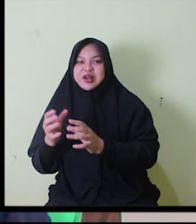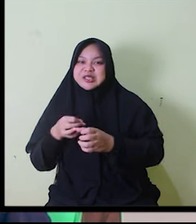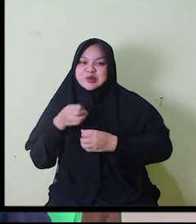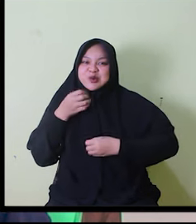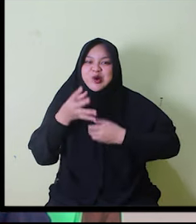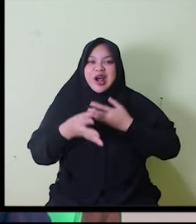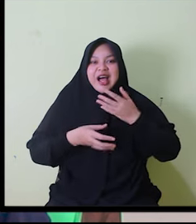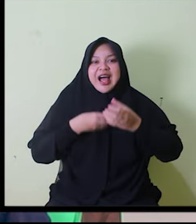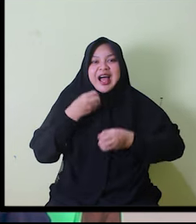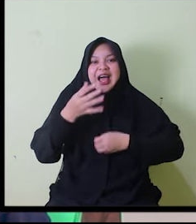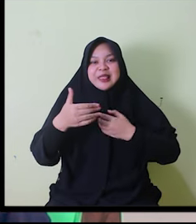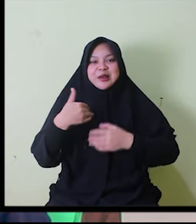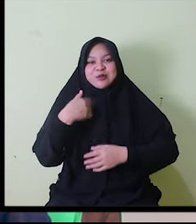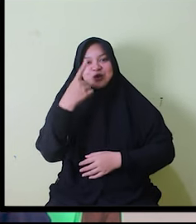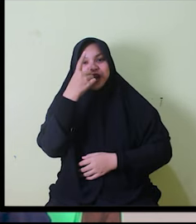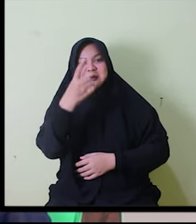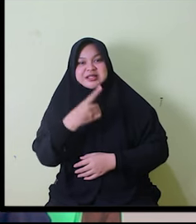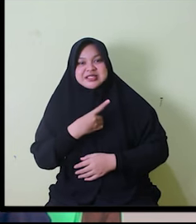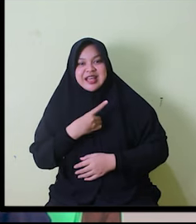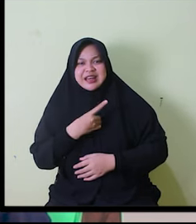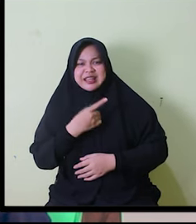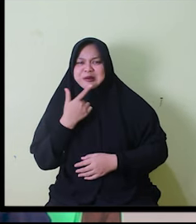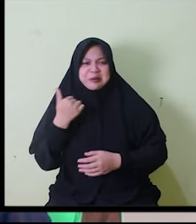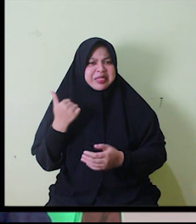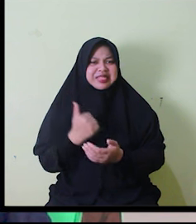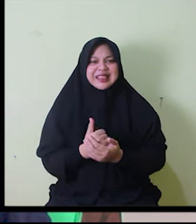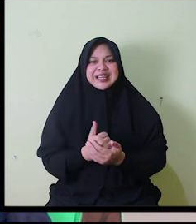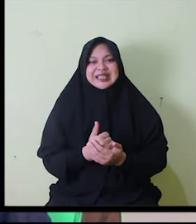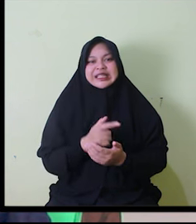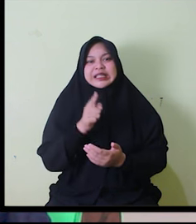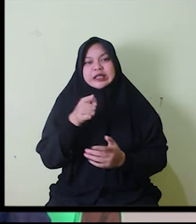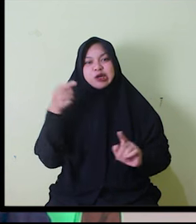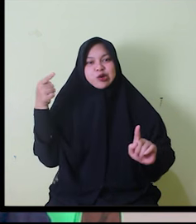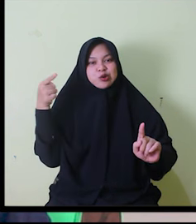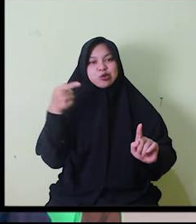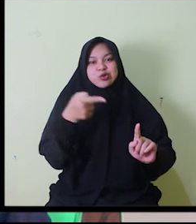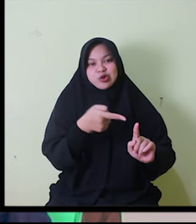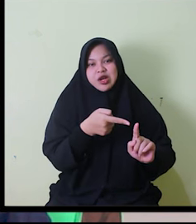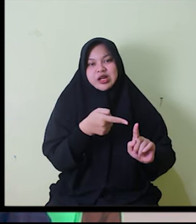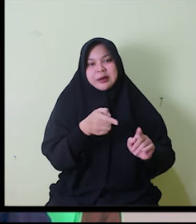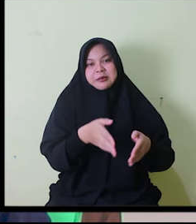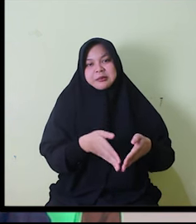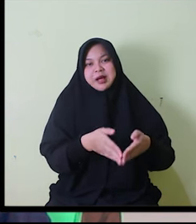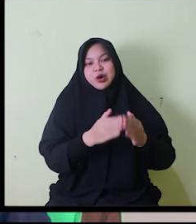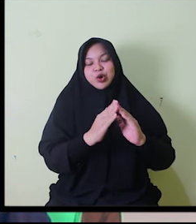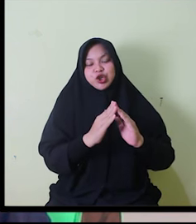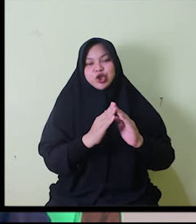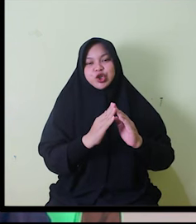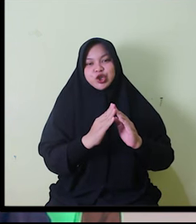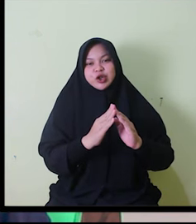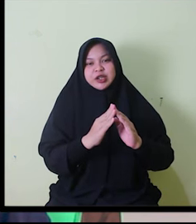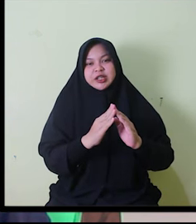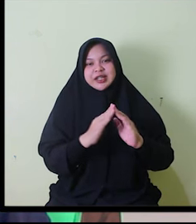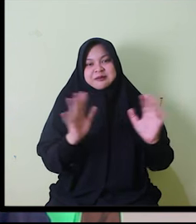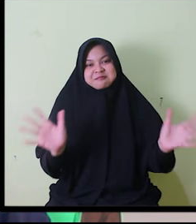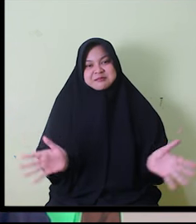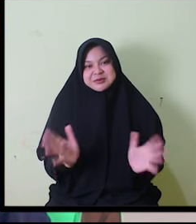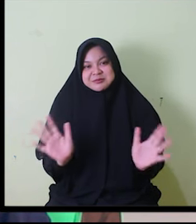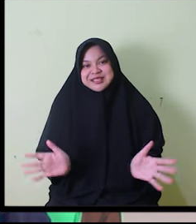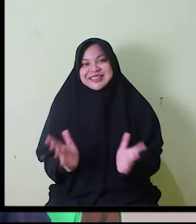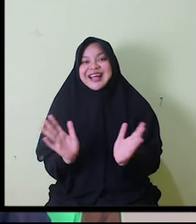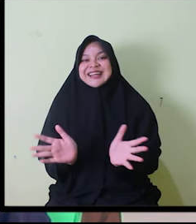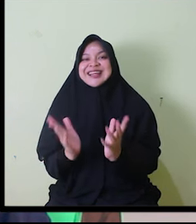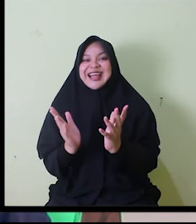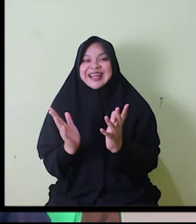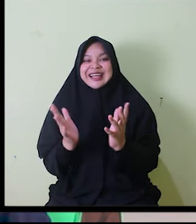nah memiliki kepercayaan itu sangat penting jadi tujuannya memang membangun membangun atau memberdayakan